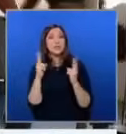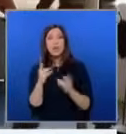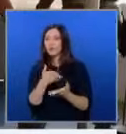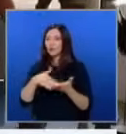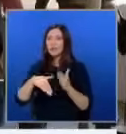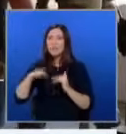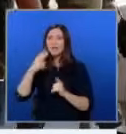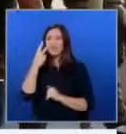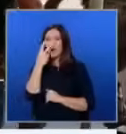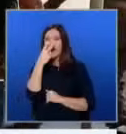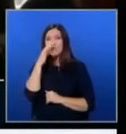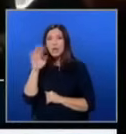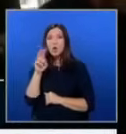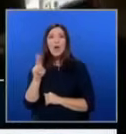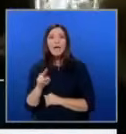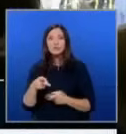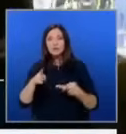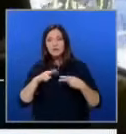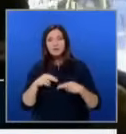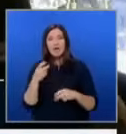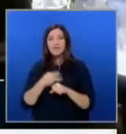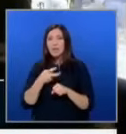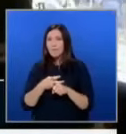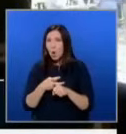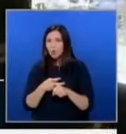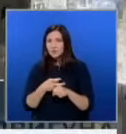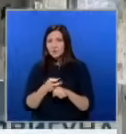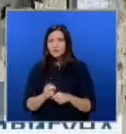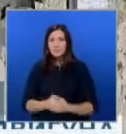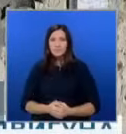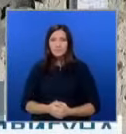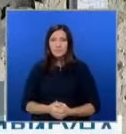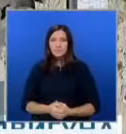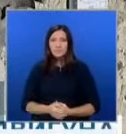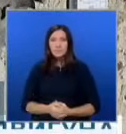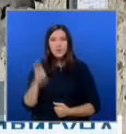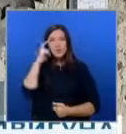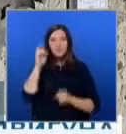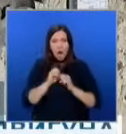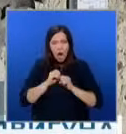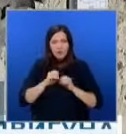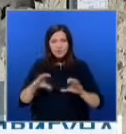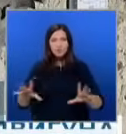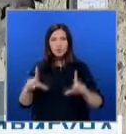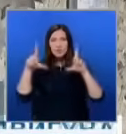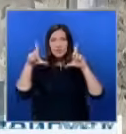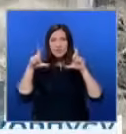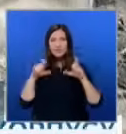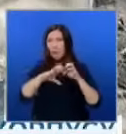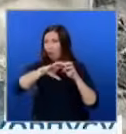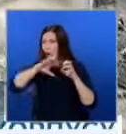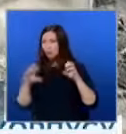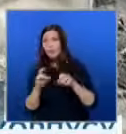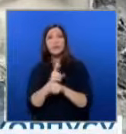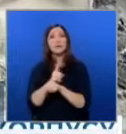да отдели над 2 милиона евро за възстановяване на лечебното заведение. Киев разпространи снимки на отломки на ракетата,